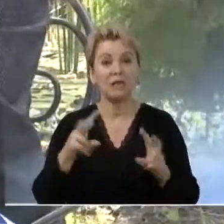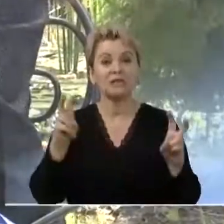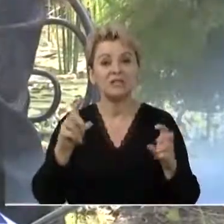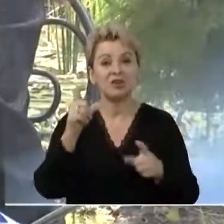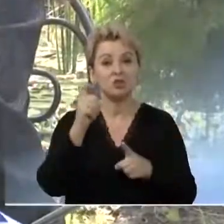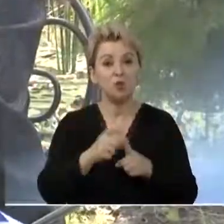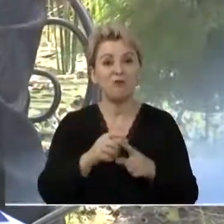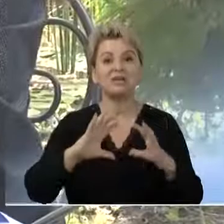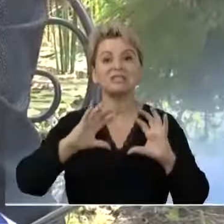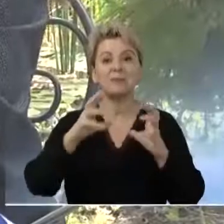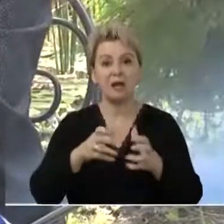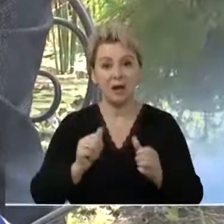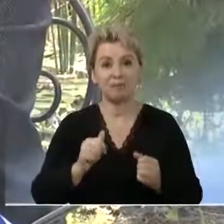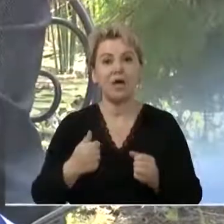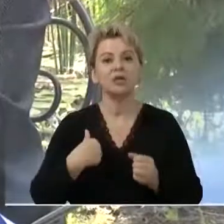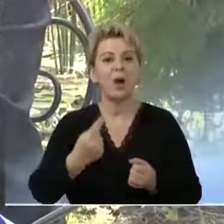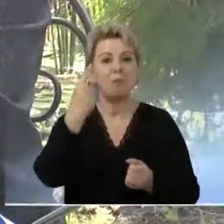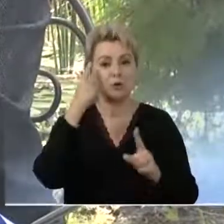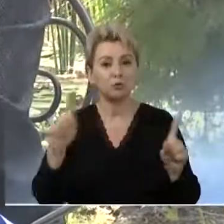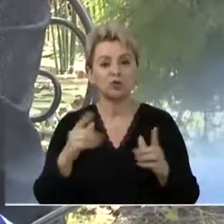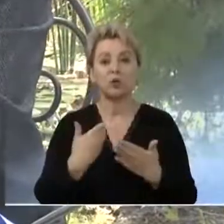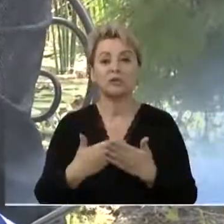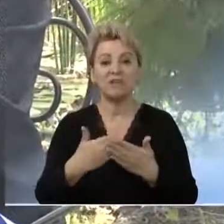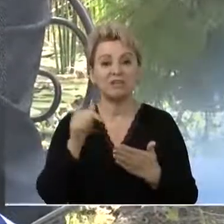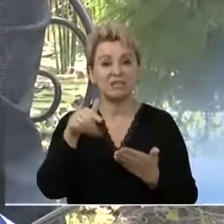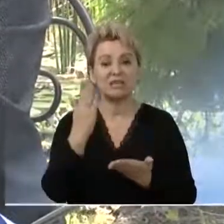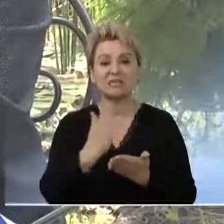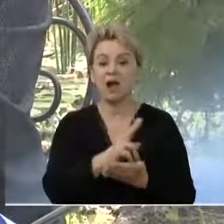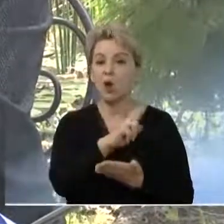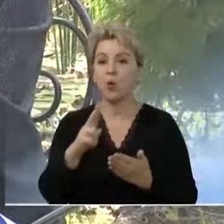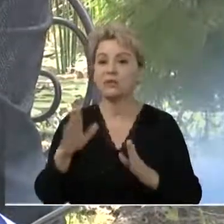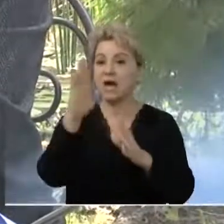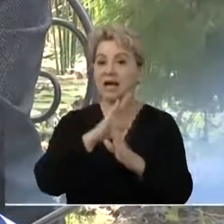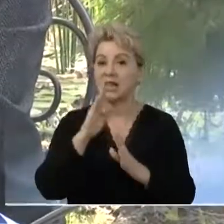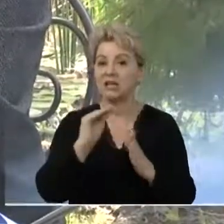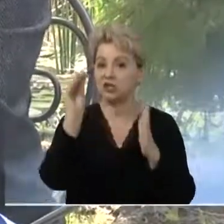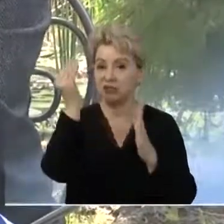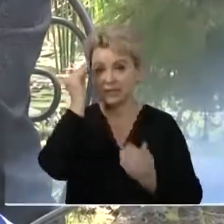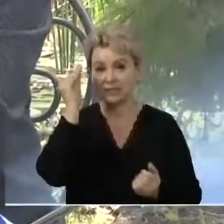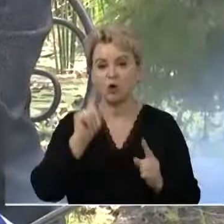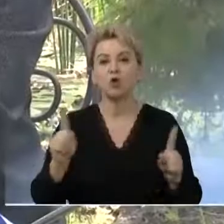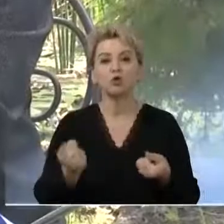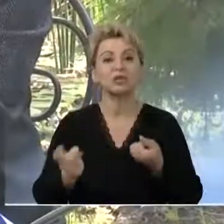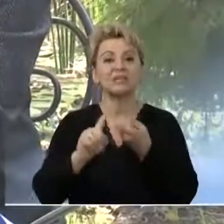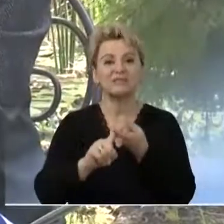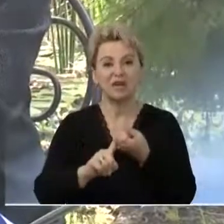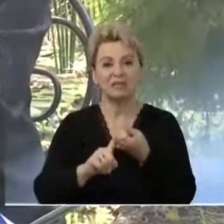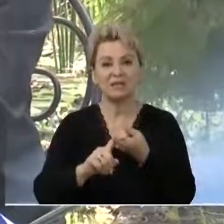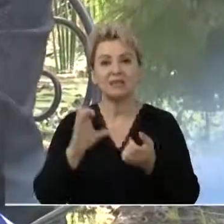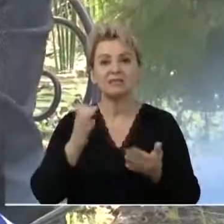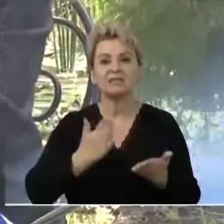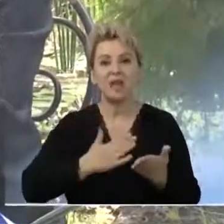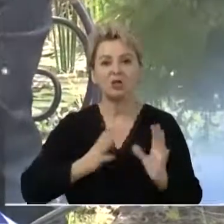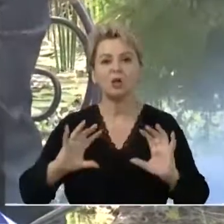слово «Земля». Я подумала, что, наверное, здесь есть какой-то экологический аспект, что-то связано с